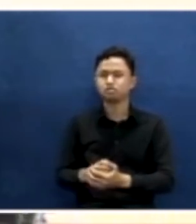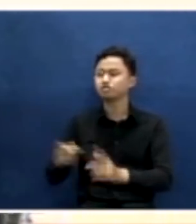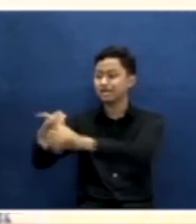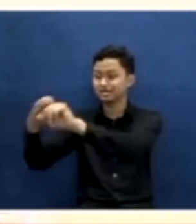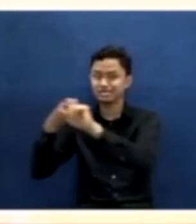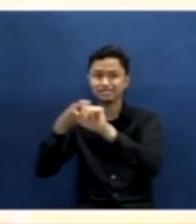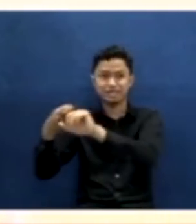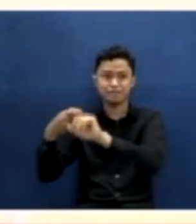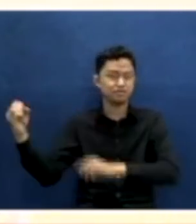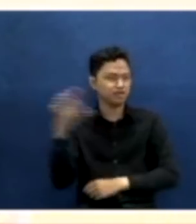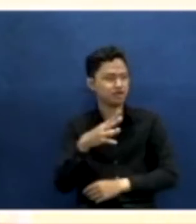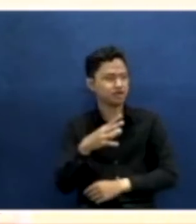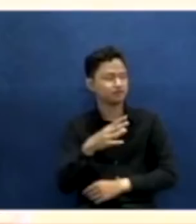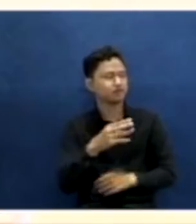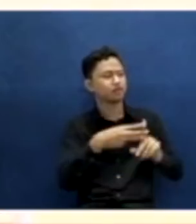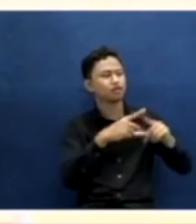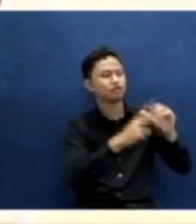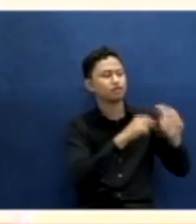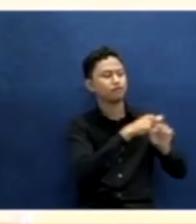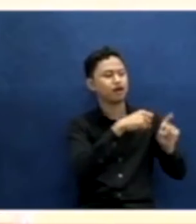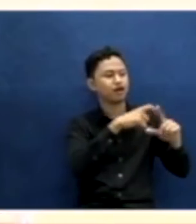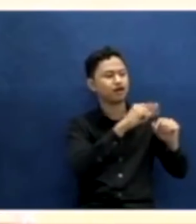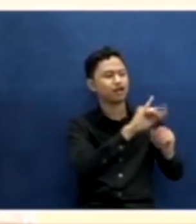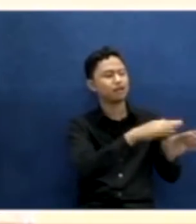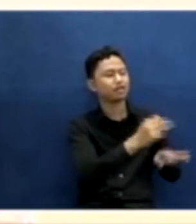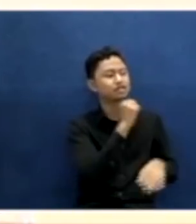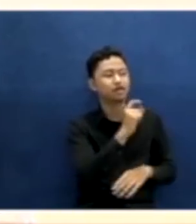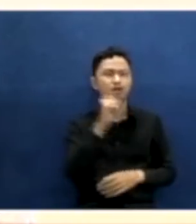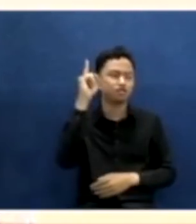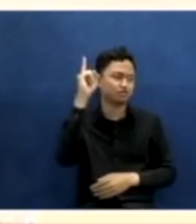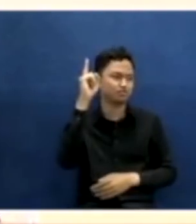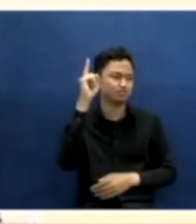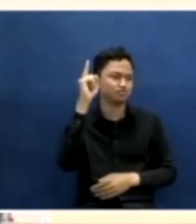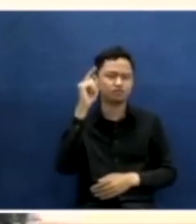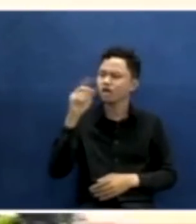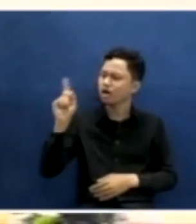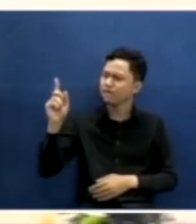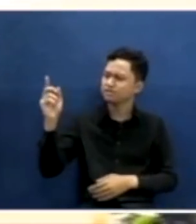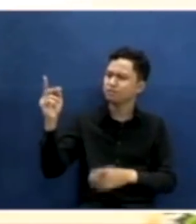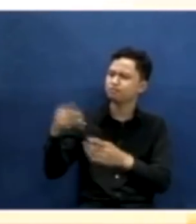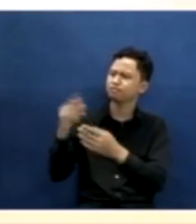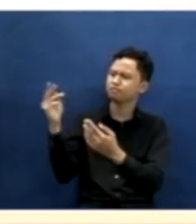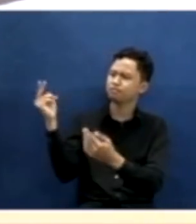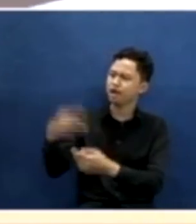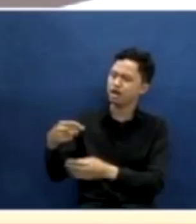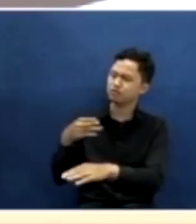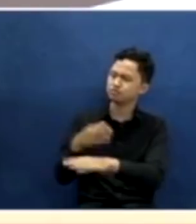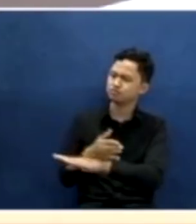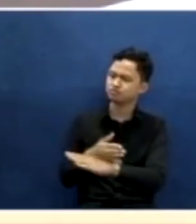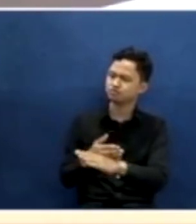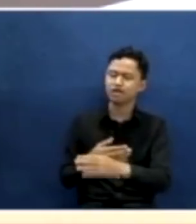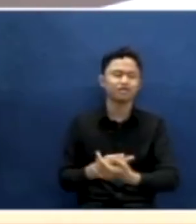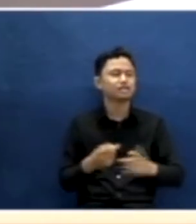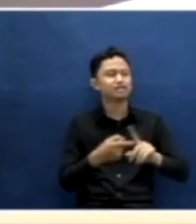sahabatnya matikan bahagia Allah kenapa kalian kemudian haramkan apa yang telah dimatikan oleh Allah Muhammed hampir para sahabat